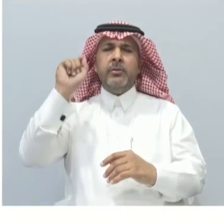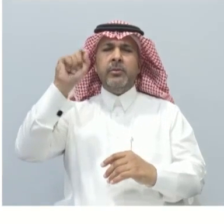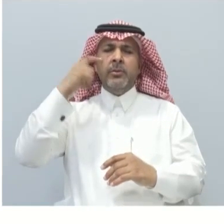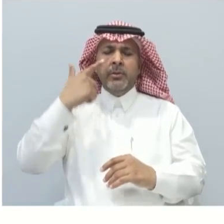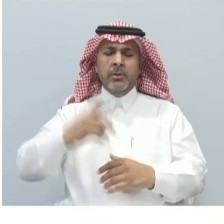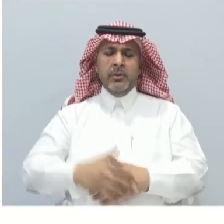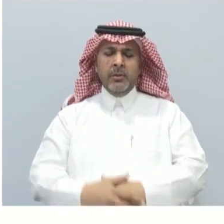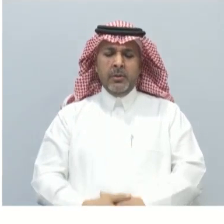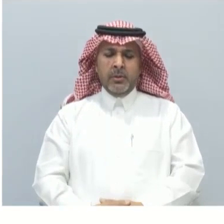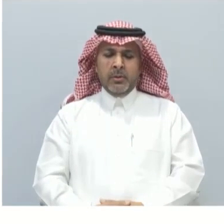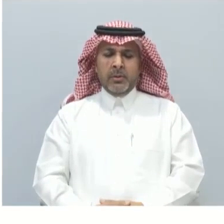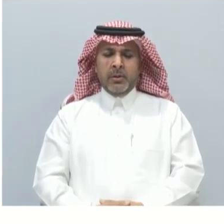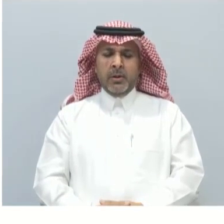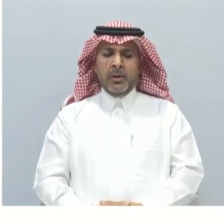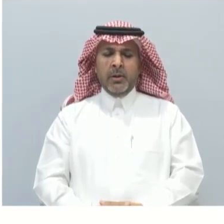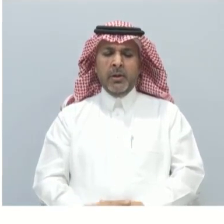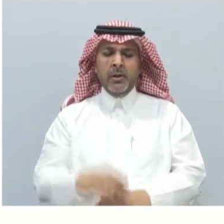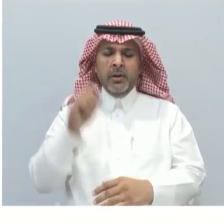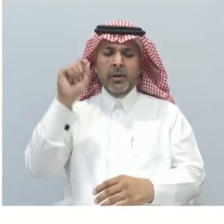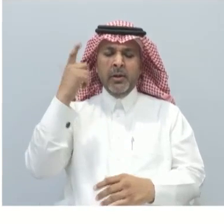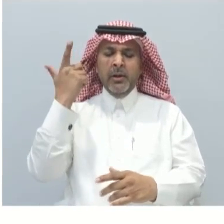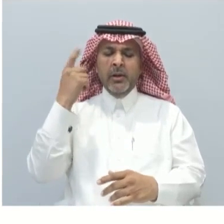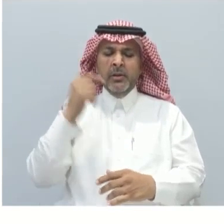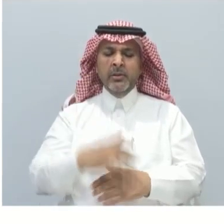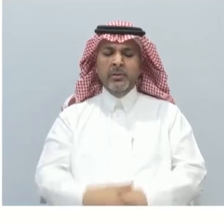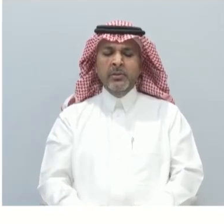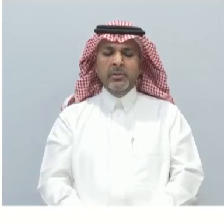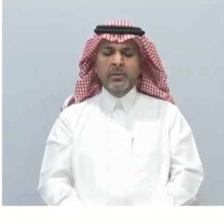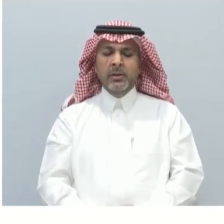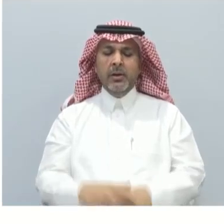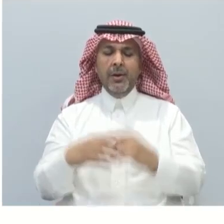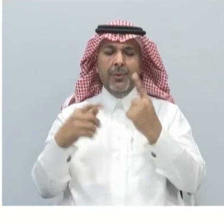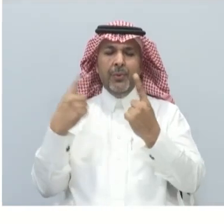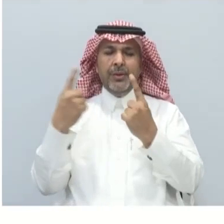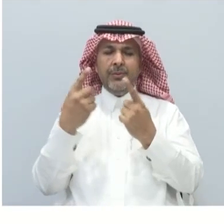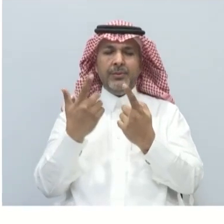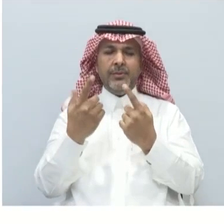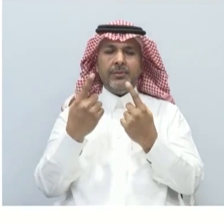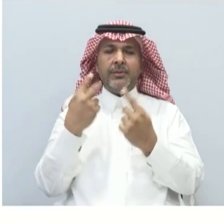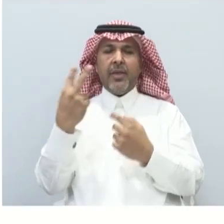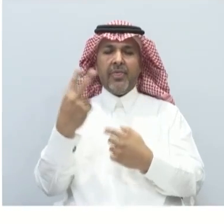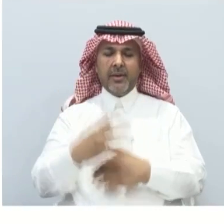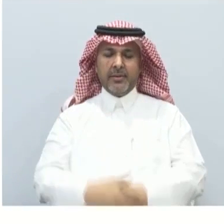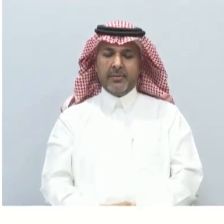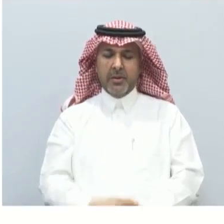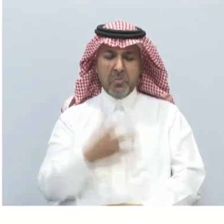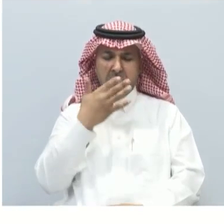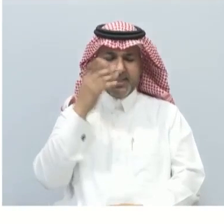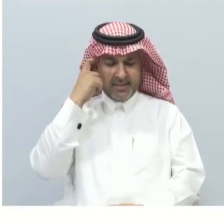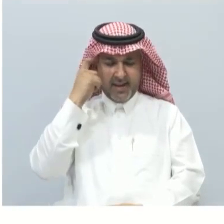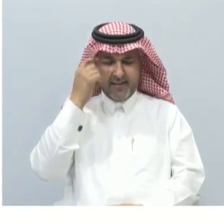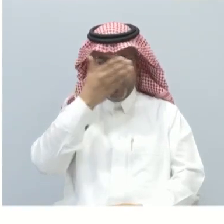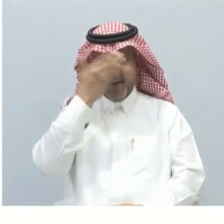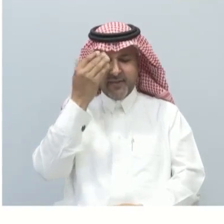فتقول اثنين والصفر زائد واحد اثنين والصفر تساوي واحد وواحد زائد واحد يساوي اثنين يعني ممكن